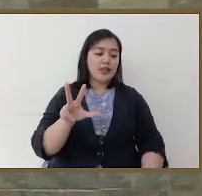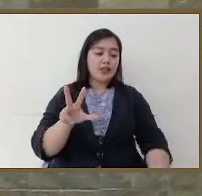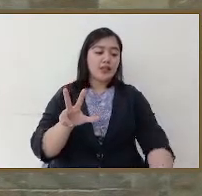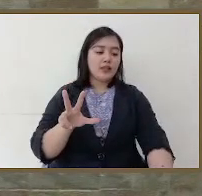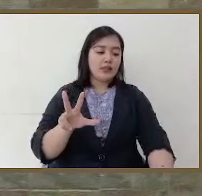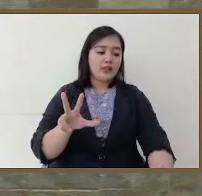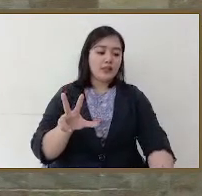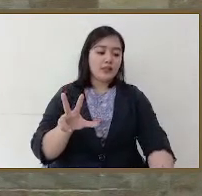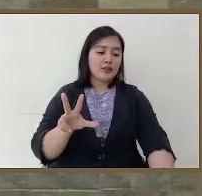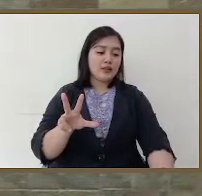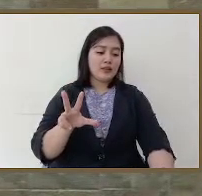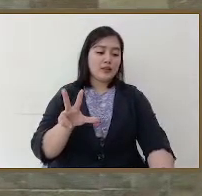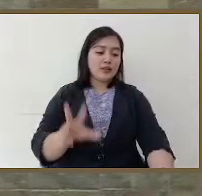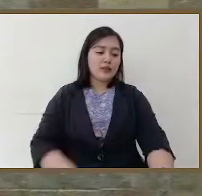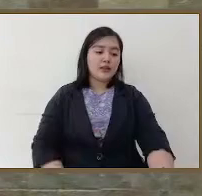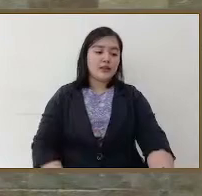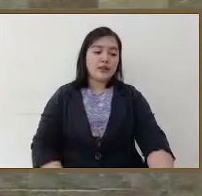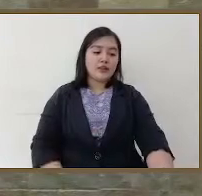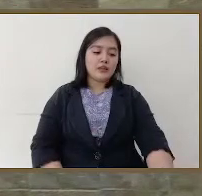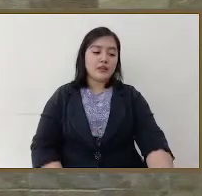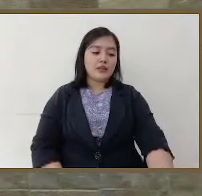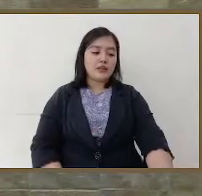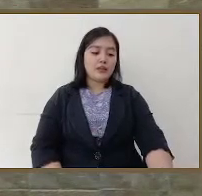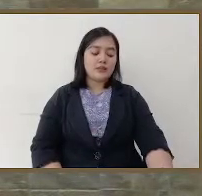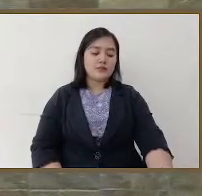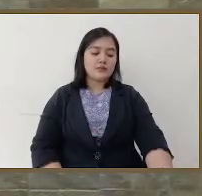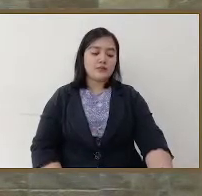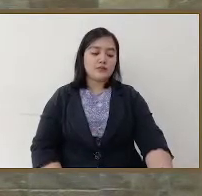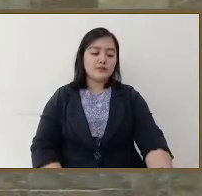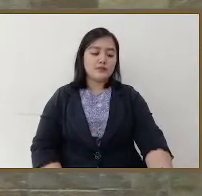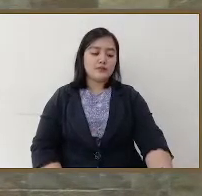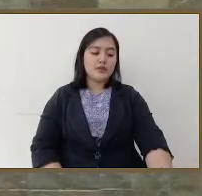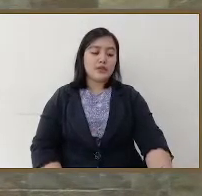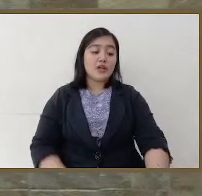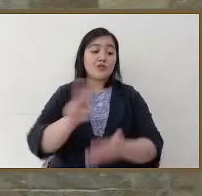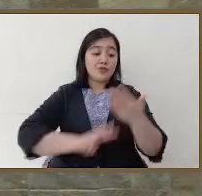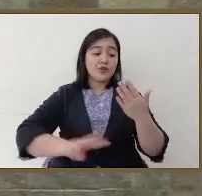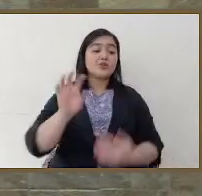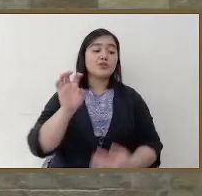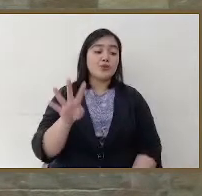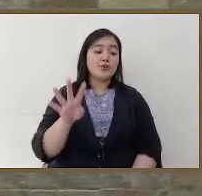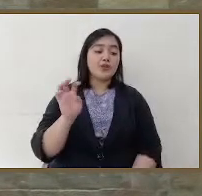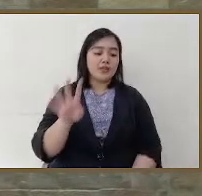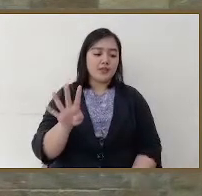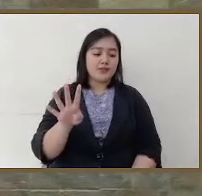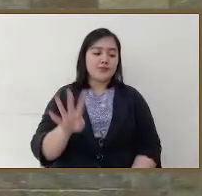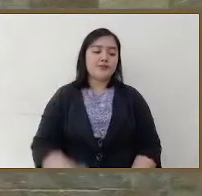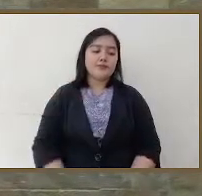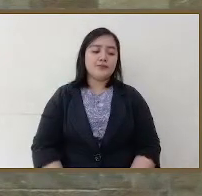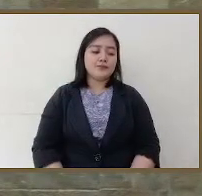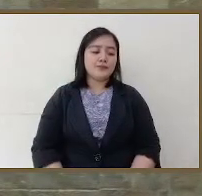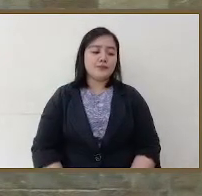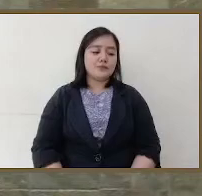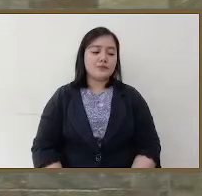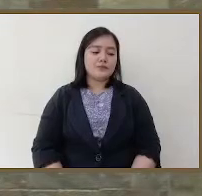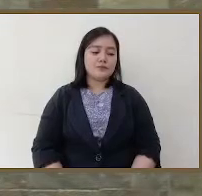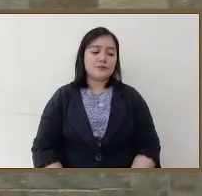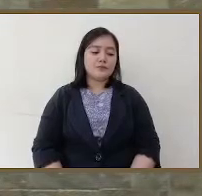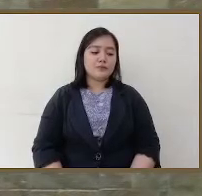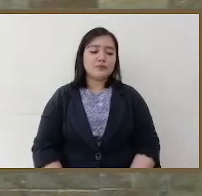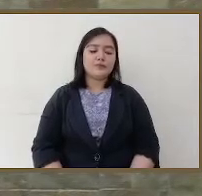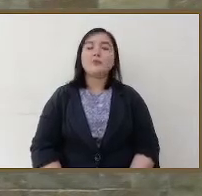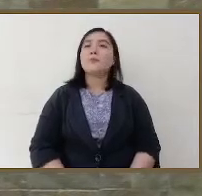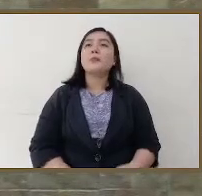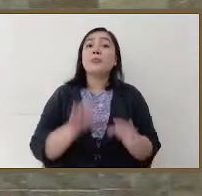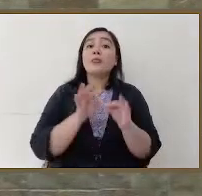my vows unto the Lord now in the presence of all His people. Kapag ka sinum up niyo po ang dalawang ito,